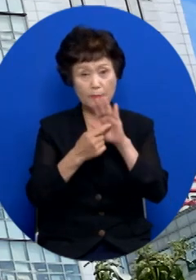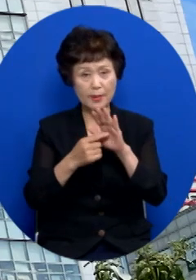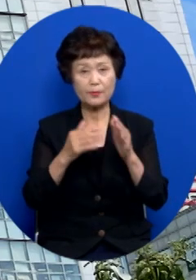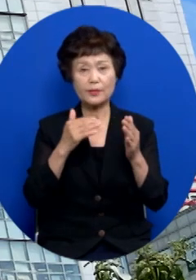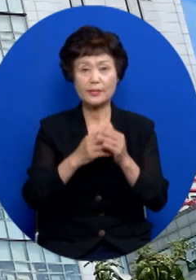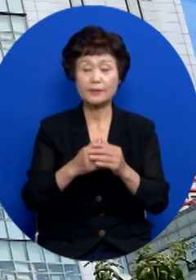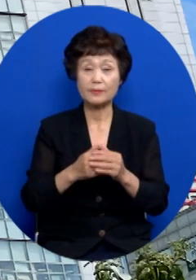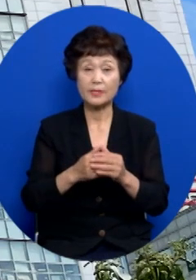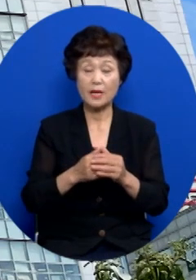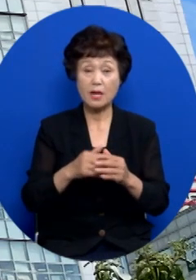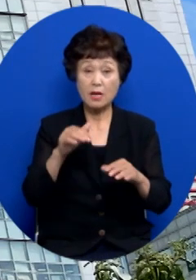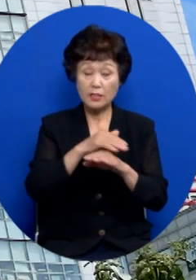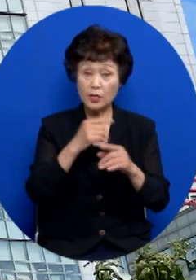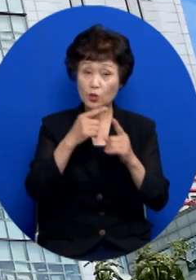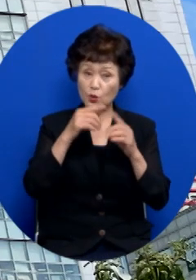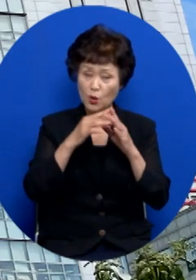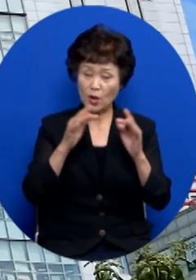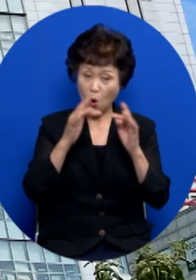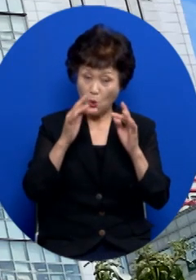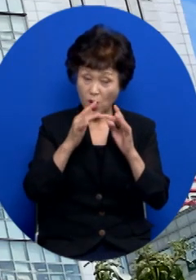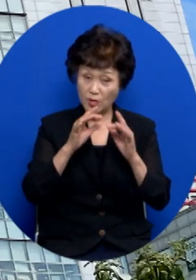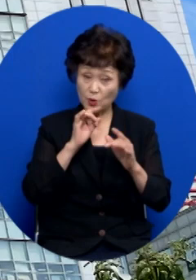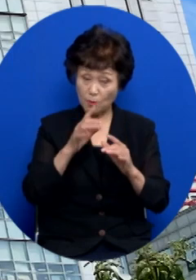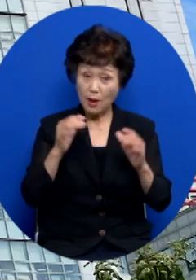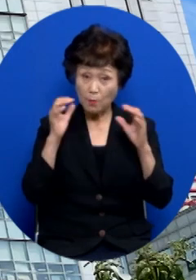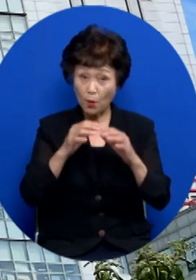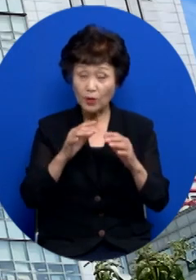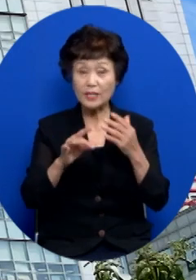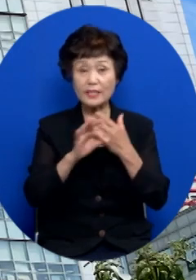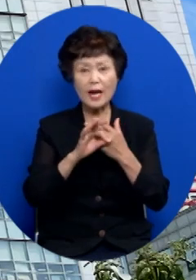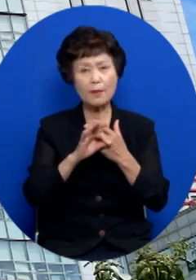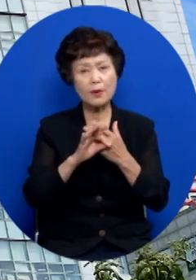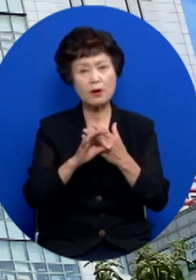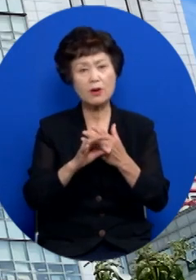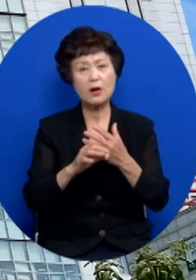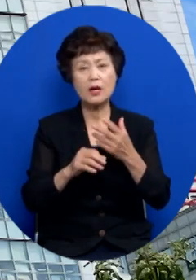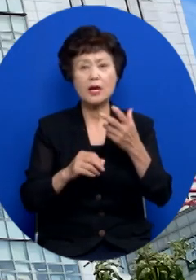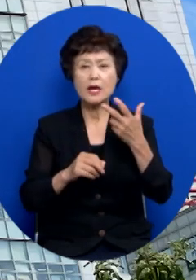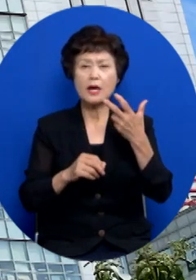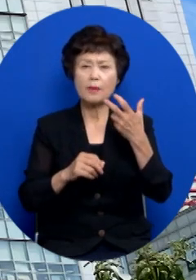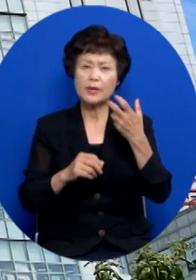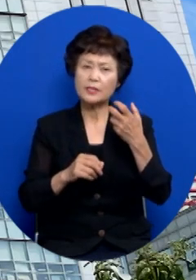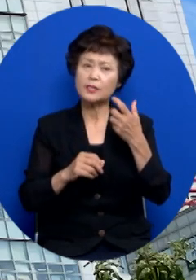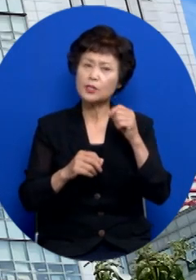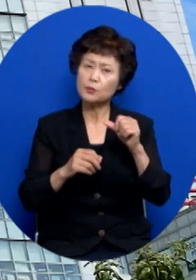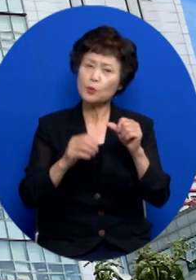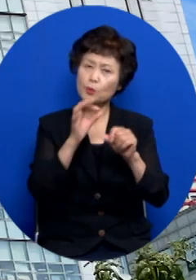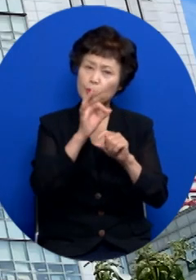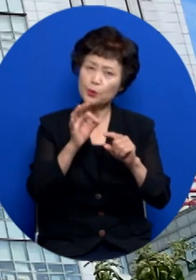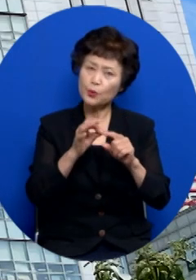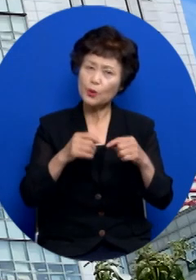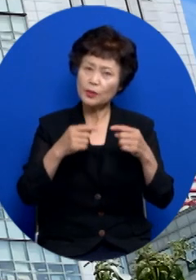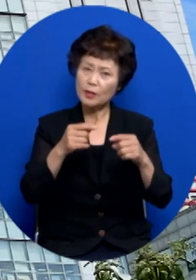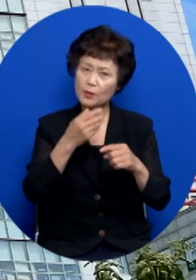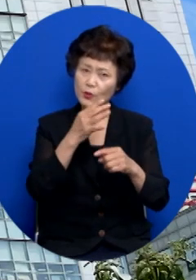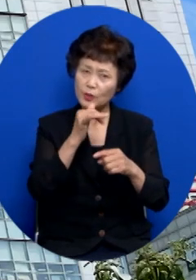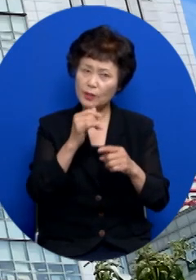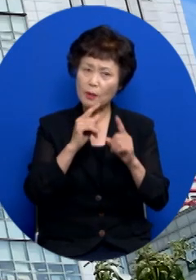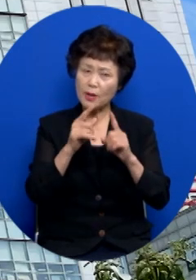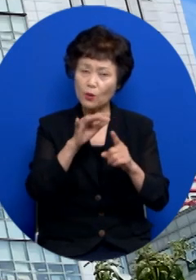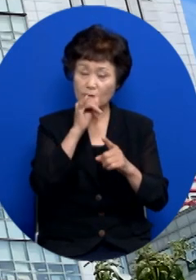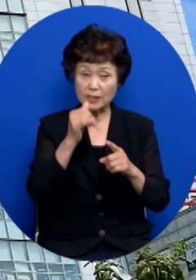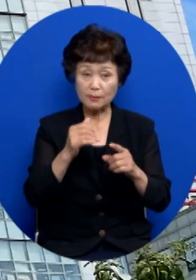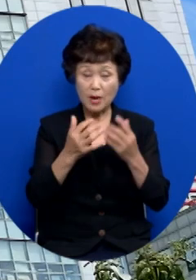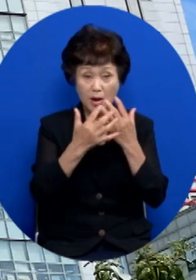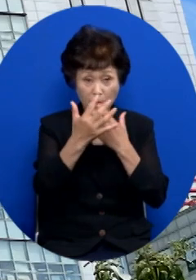연구소는 출석 교회가 온라인으로만 모인다면 개신교인의 57%가 계속 출석할 것이라고 응답했지만 현장 예배만